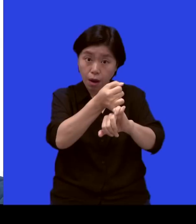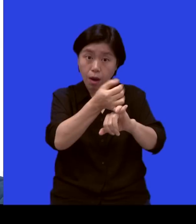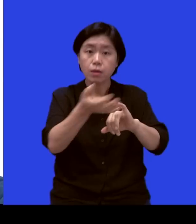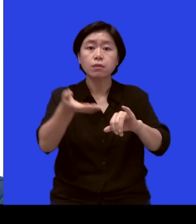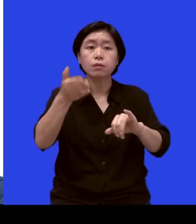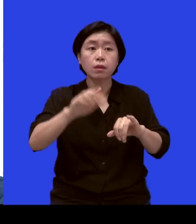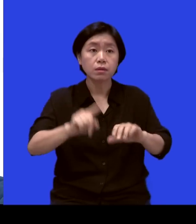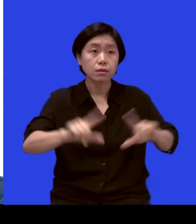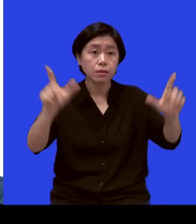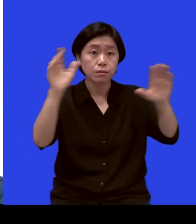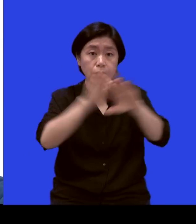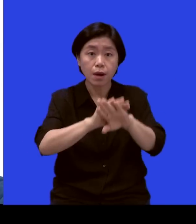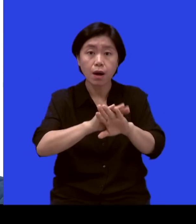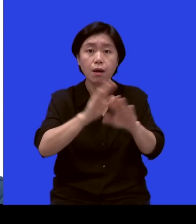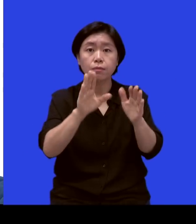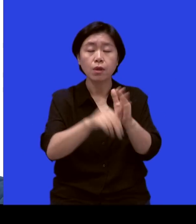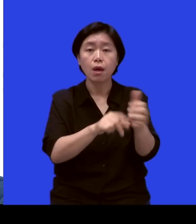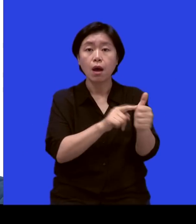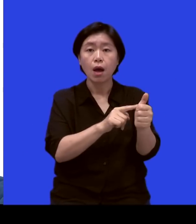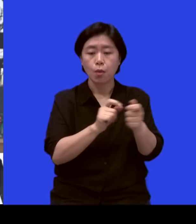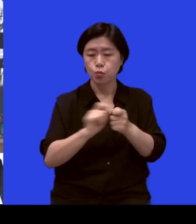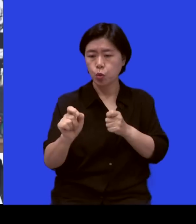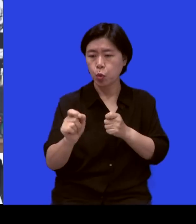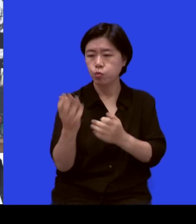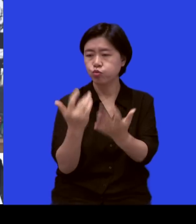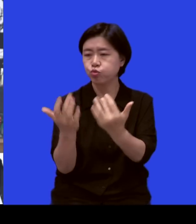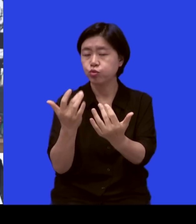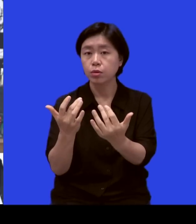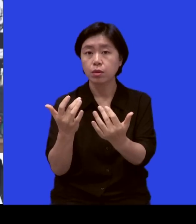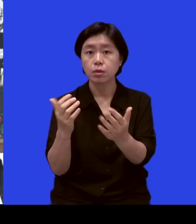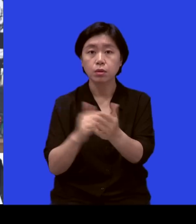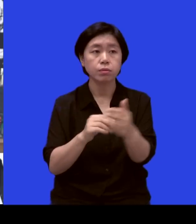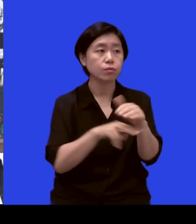내고서 사라졌는데 아직도 내가 오라고 해도 오질 않아.